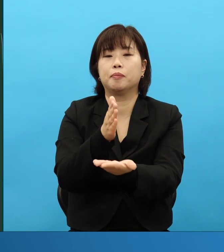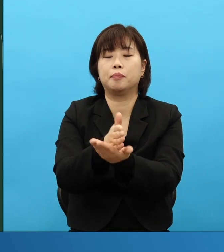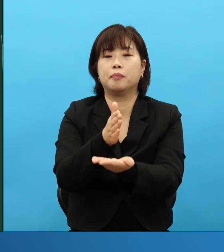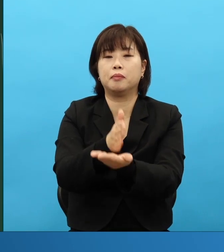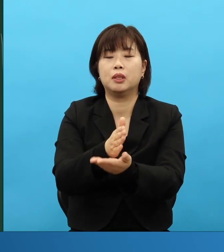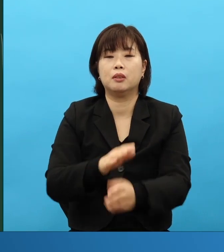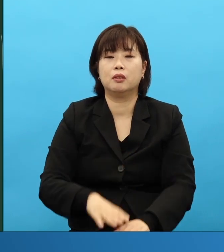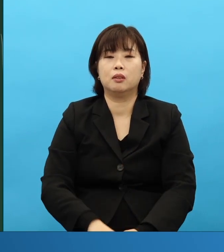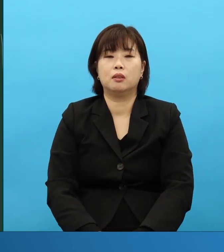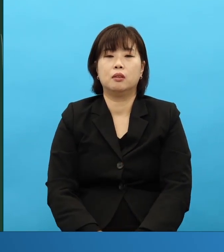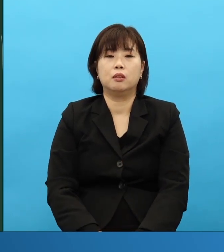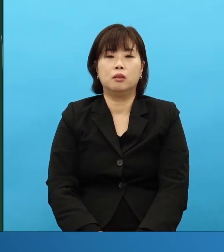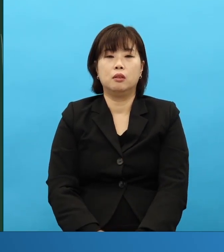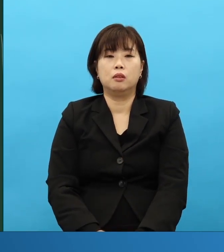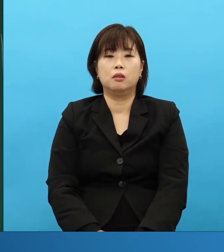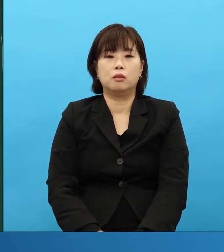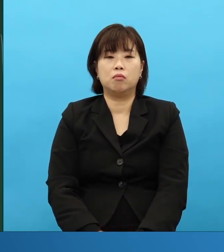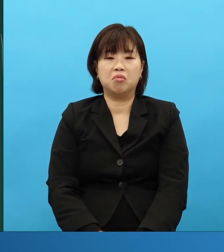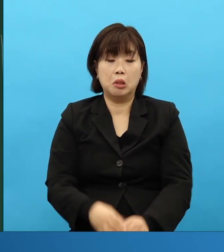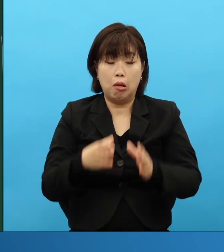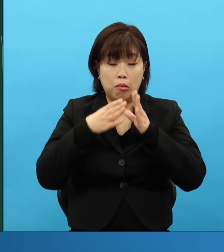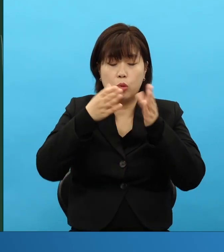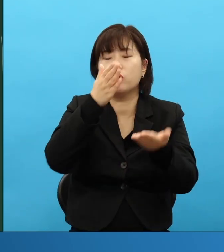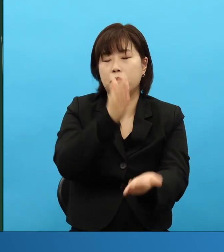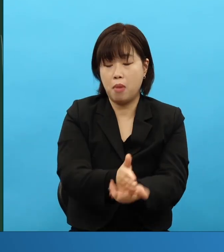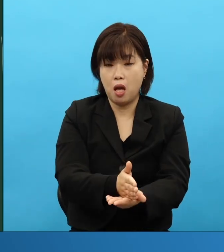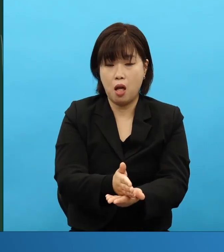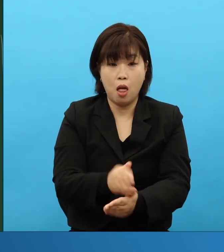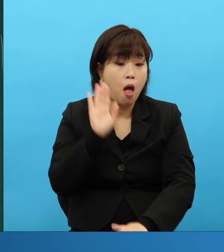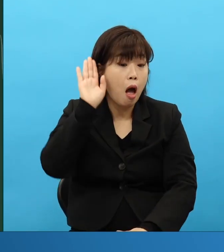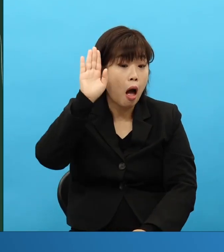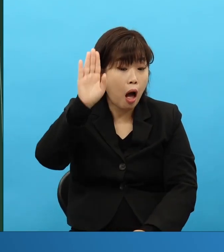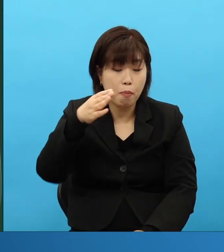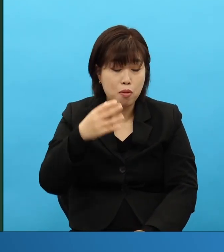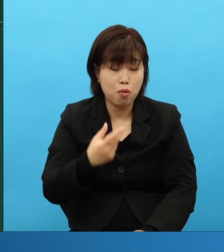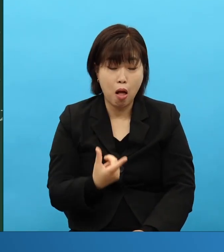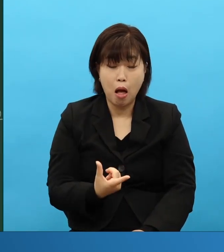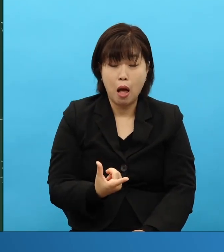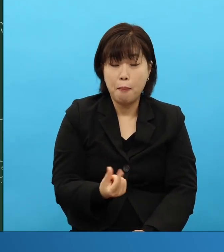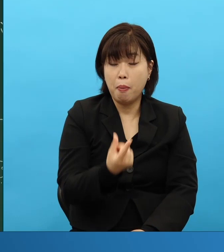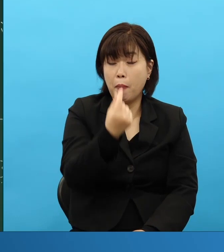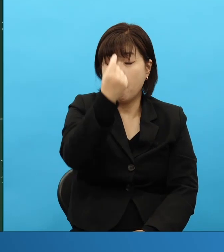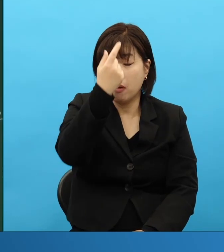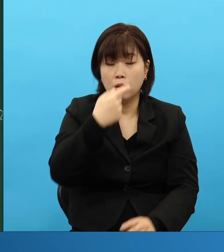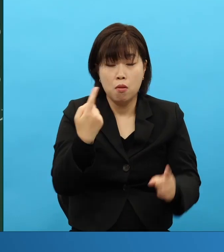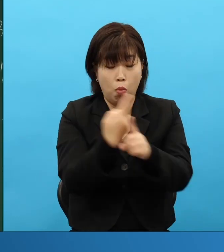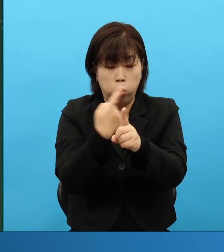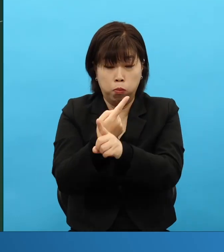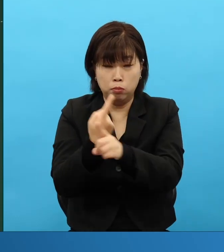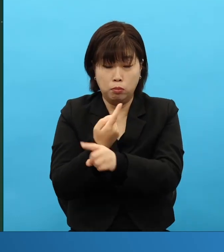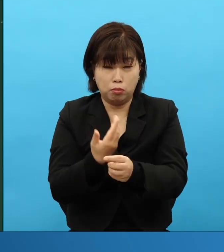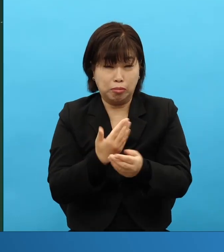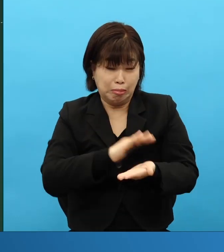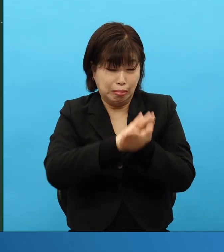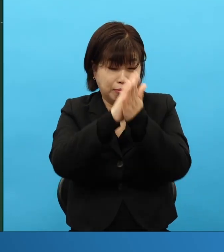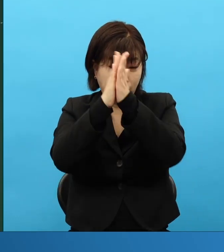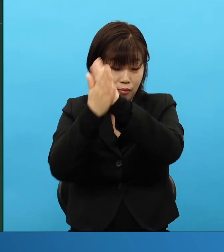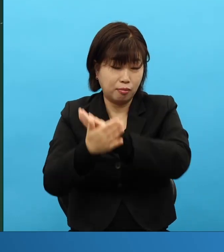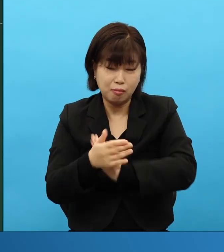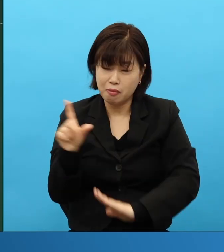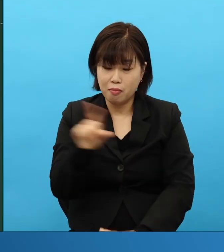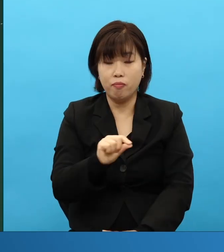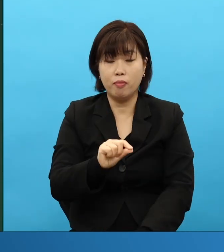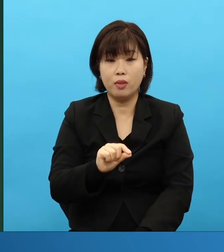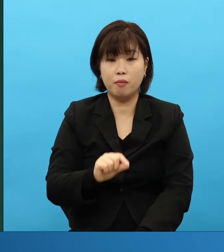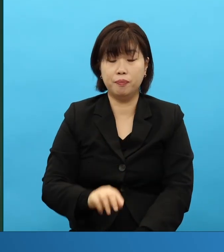여러분 더 빨라지기 때문에 완전히 속으면 안 돼. Especially the pace is going to get faster than it is these days, so don't be deceived at all. 우리 때만 해도 속도가